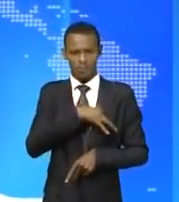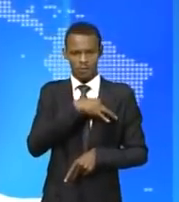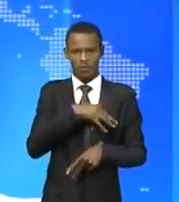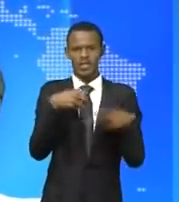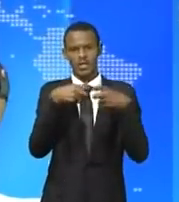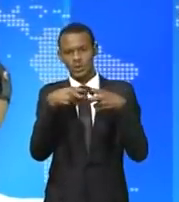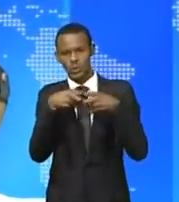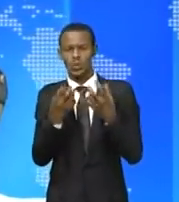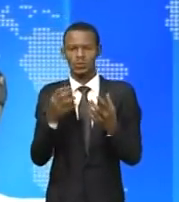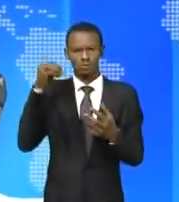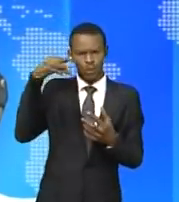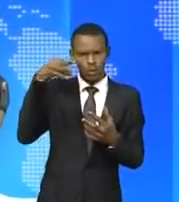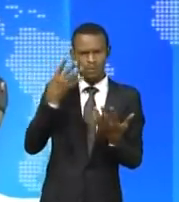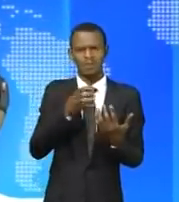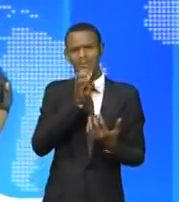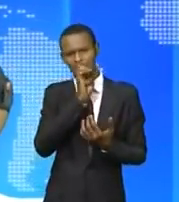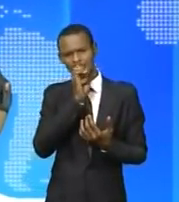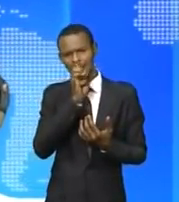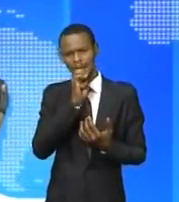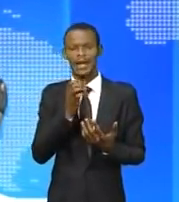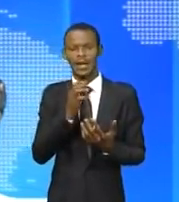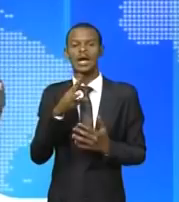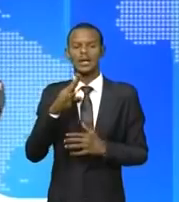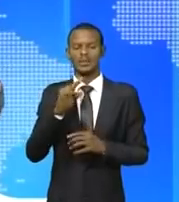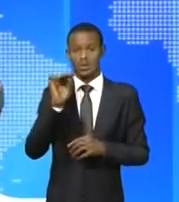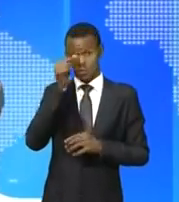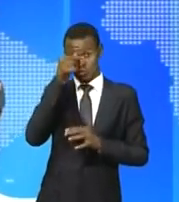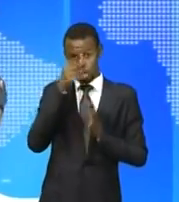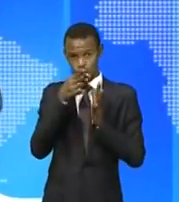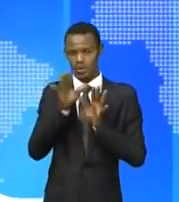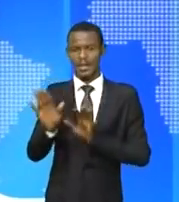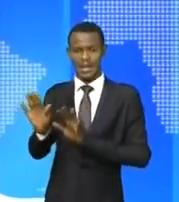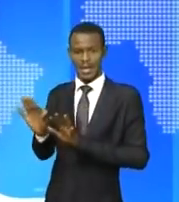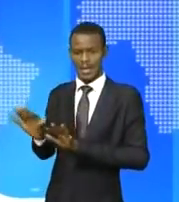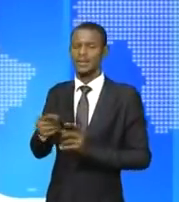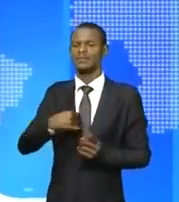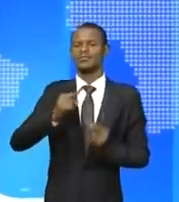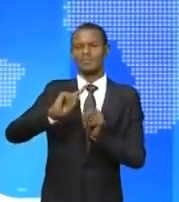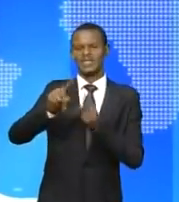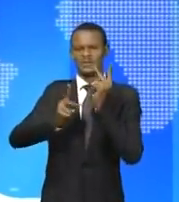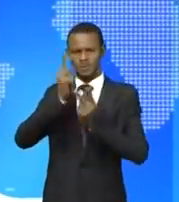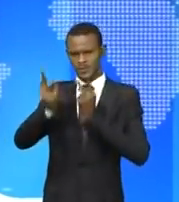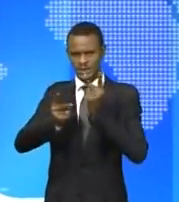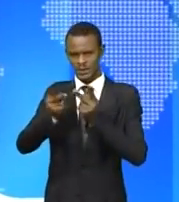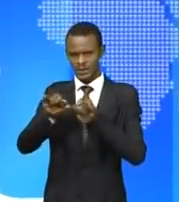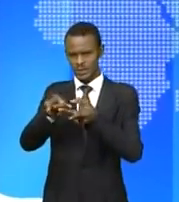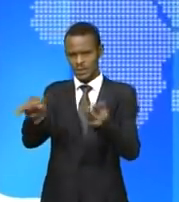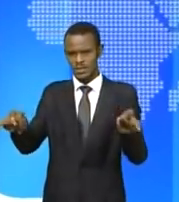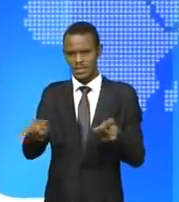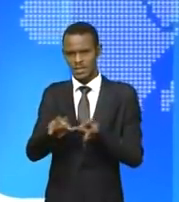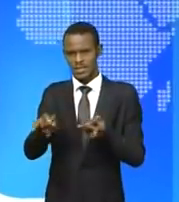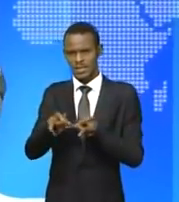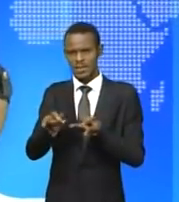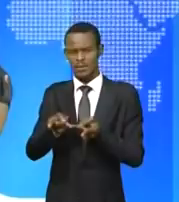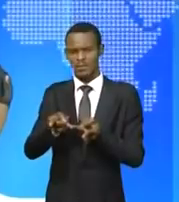gouverneur intérimaire a effectué une visite aux installations de la centrale hydroélectrique du Kasaï oriental pour se